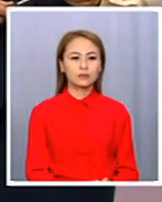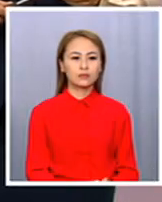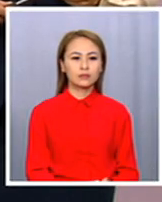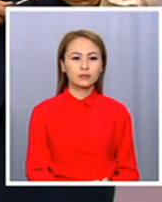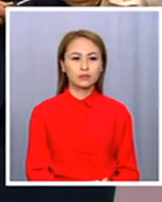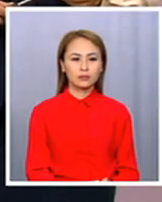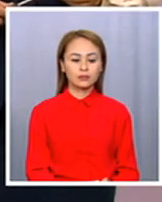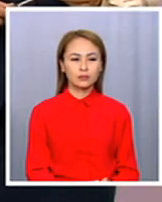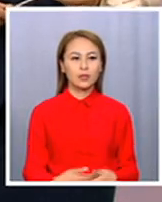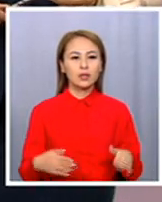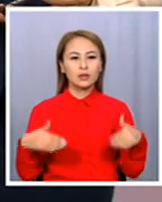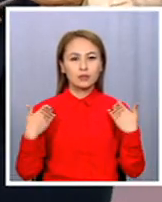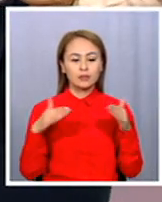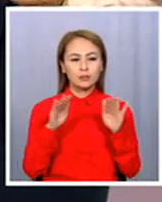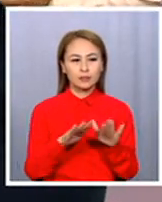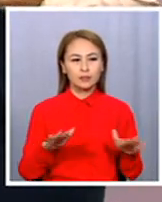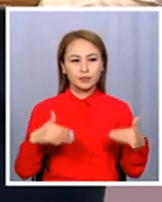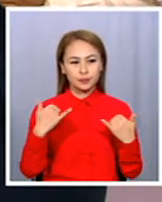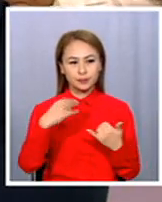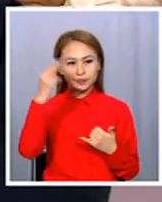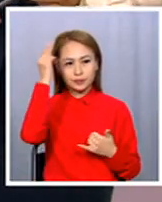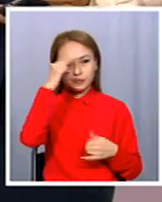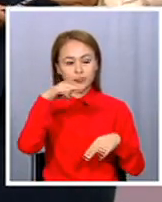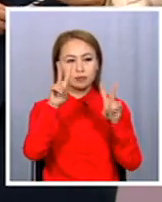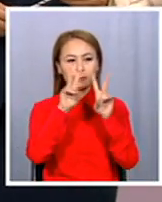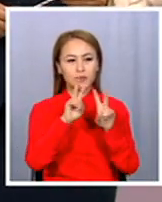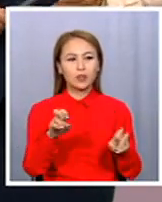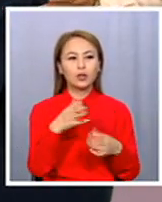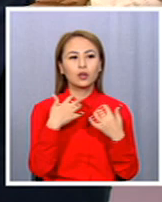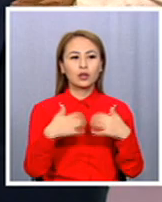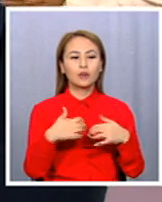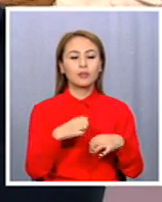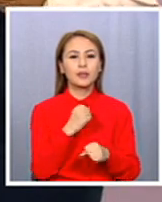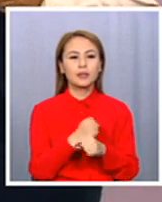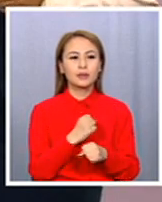Сәлеметсіңдер ме, балалар? Бүгінгі сабақтың тақырыбы – құрама есептер.